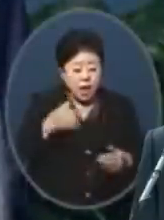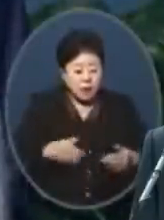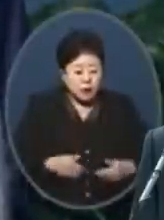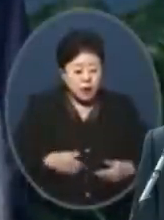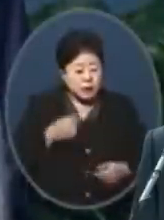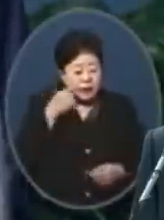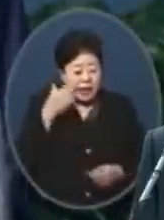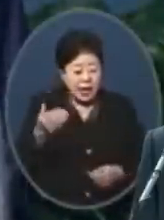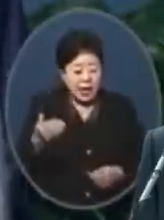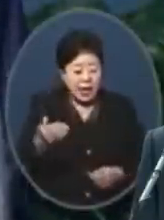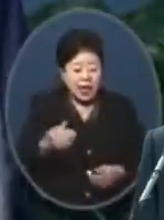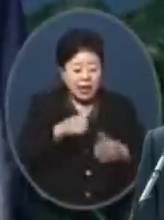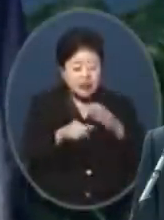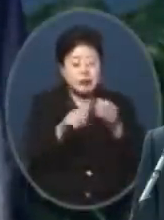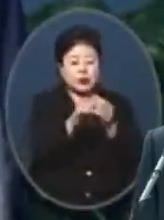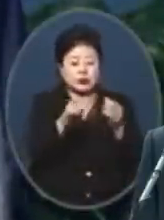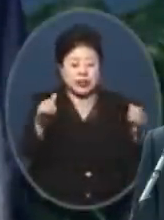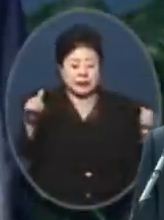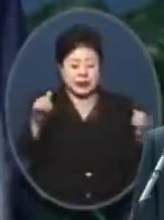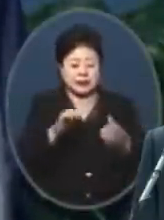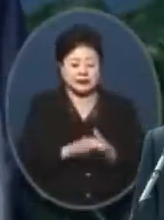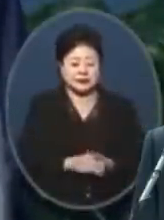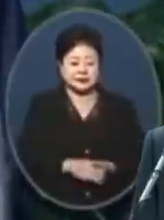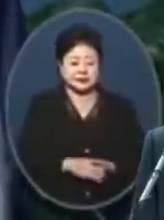필요하냐? 지도자가